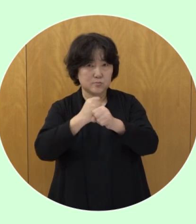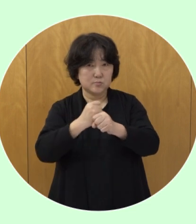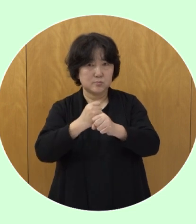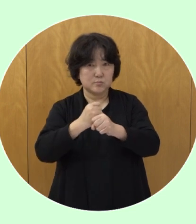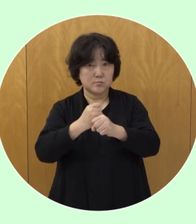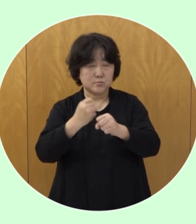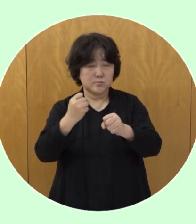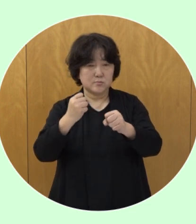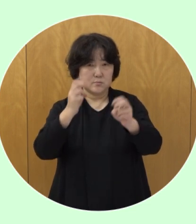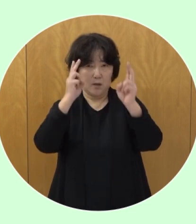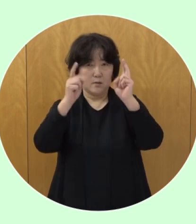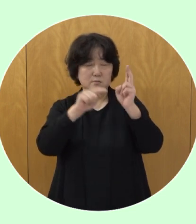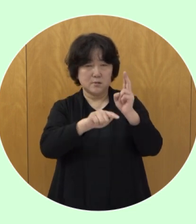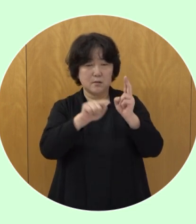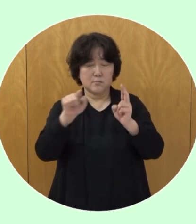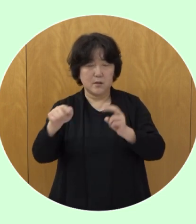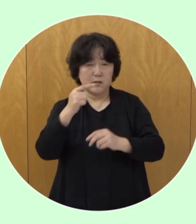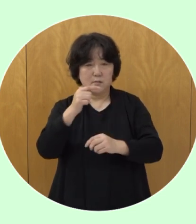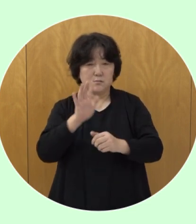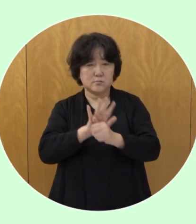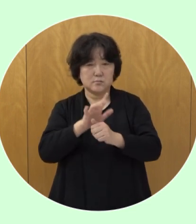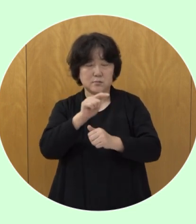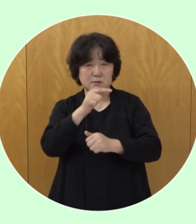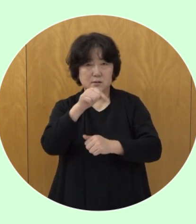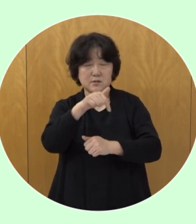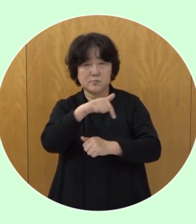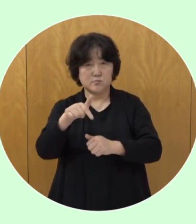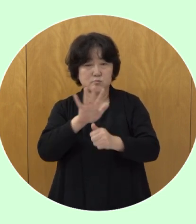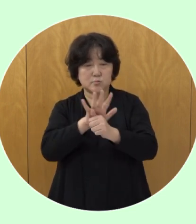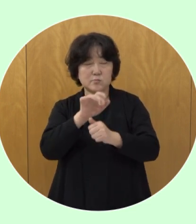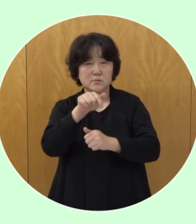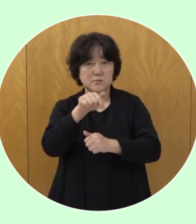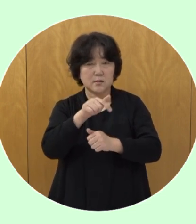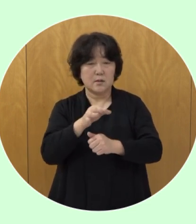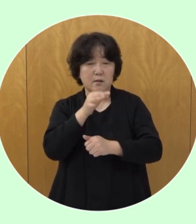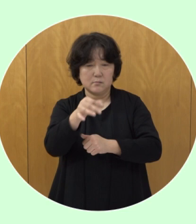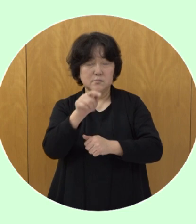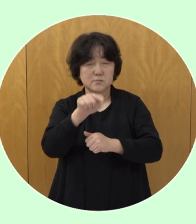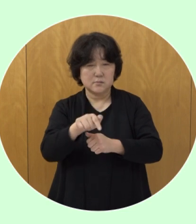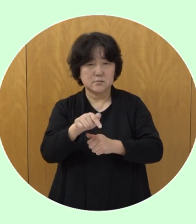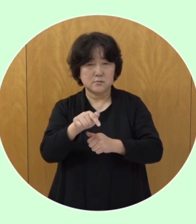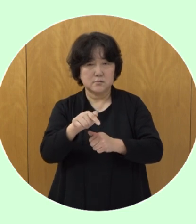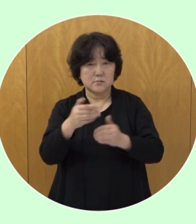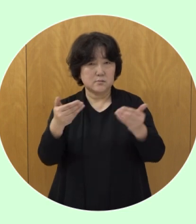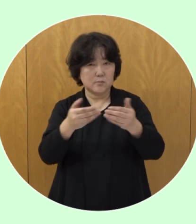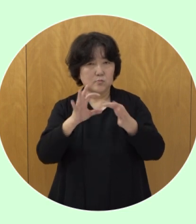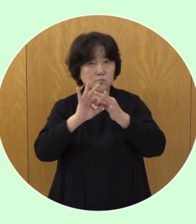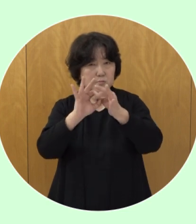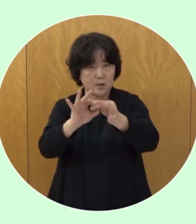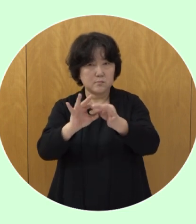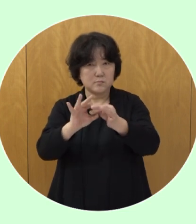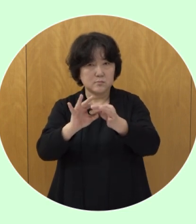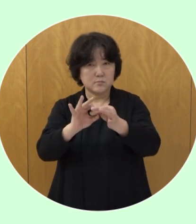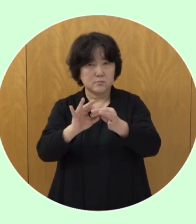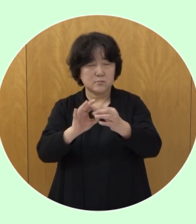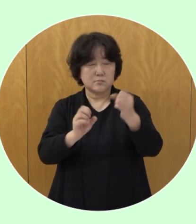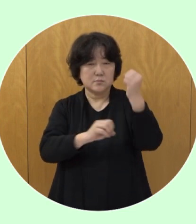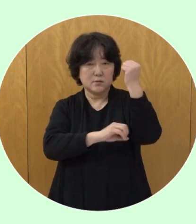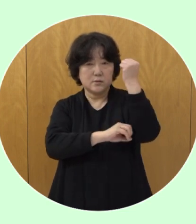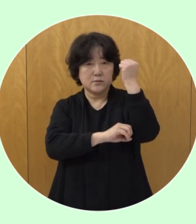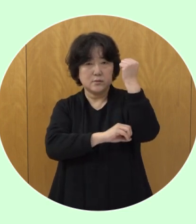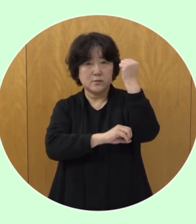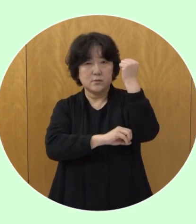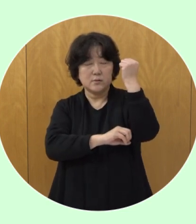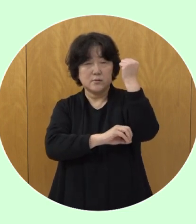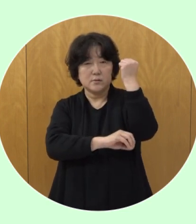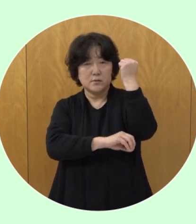額の一部を助成することで、事業継続を支援し、本市の基幹産業と伝統産業の